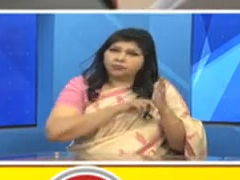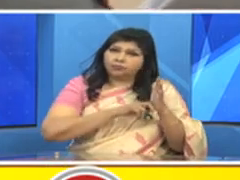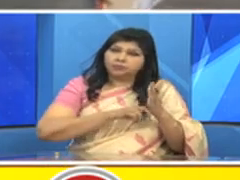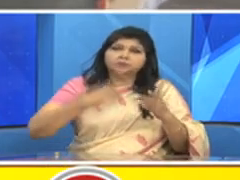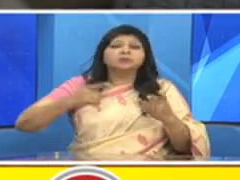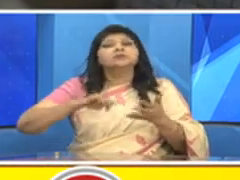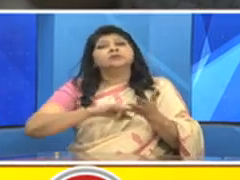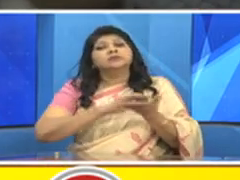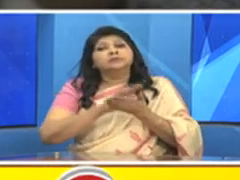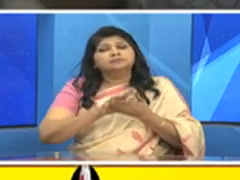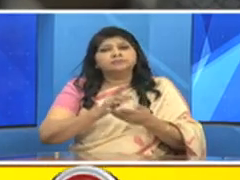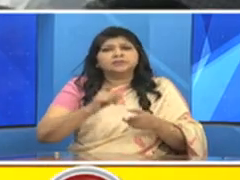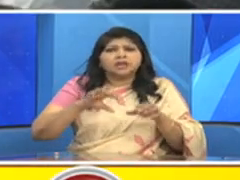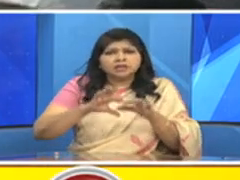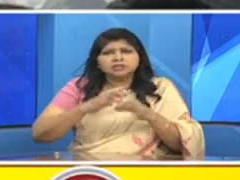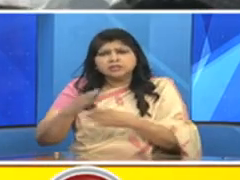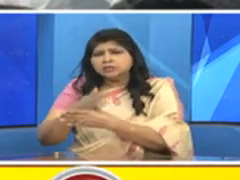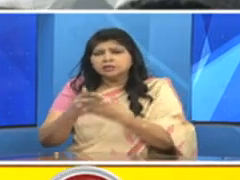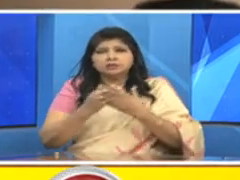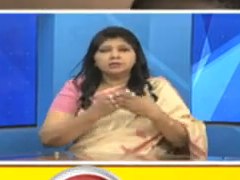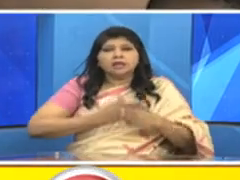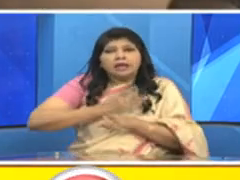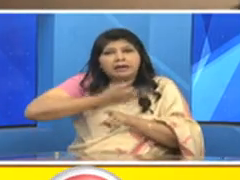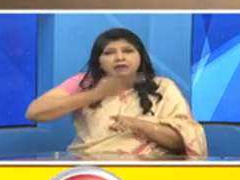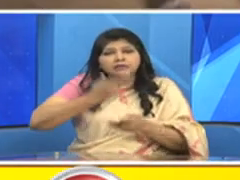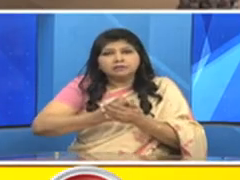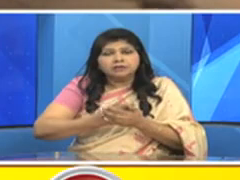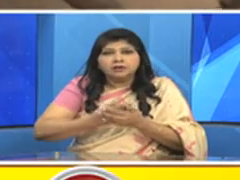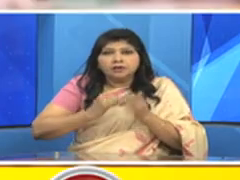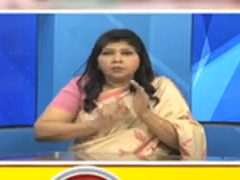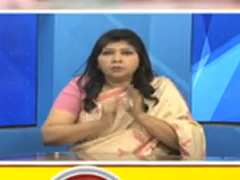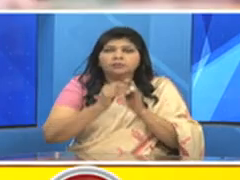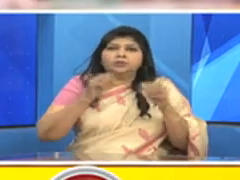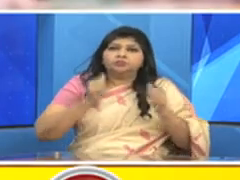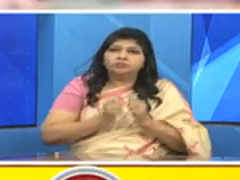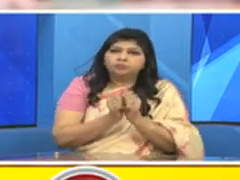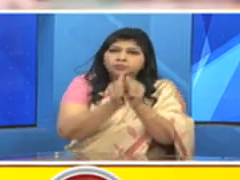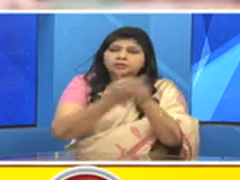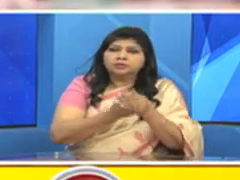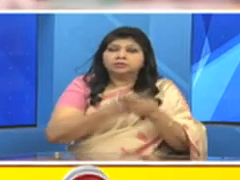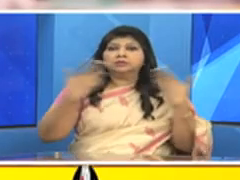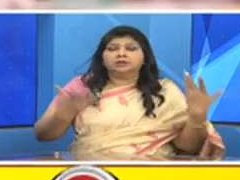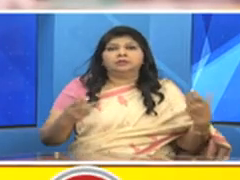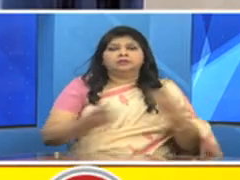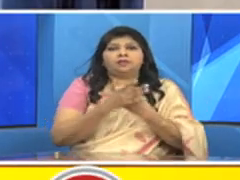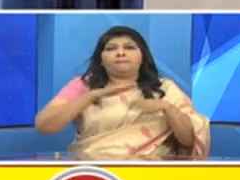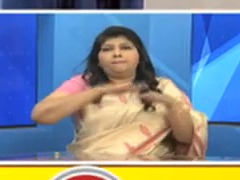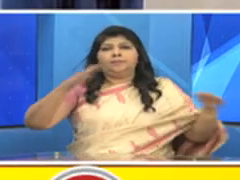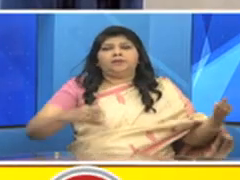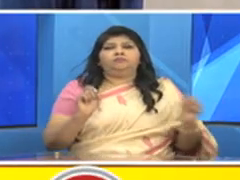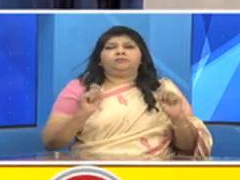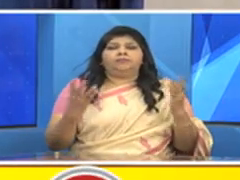शेयरिंग, लर्निंग और ग्रोइंग टुगेदर का एक अच्छा और सहज प्लेटफॉर्म बन गया